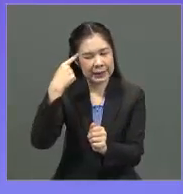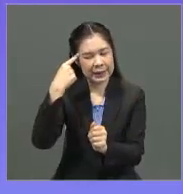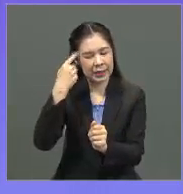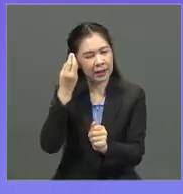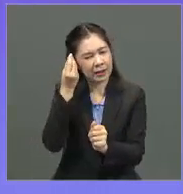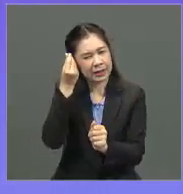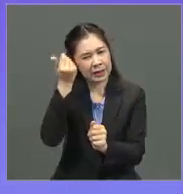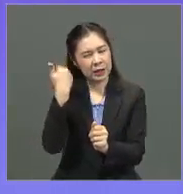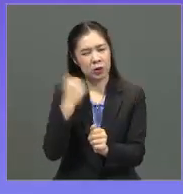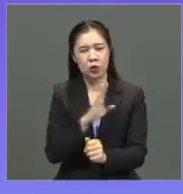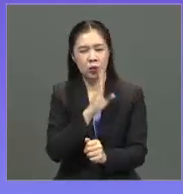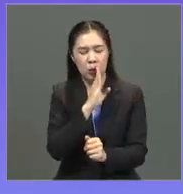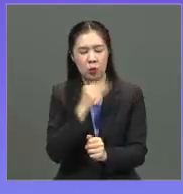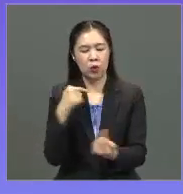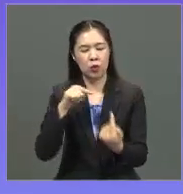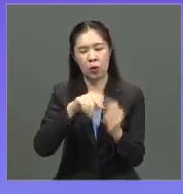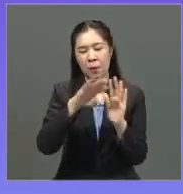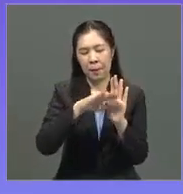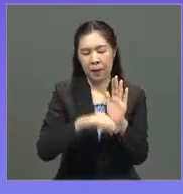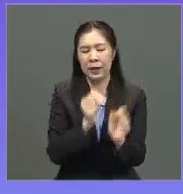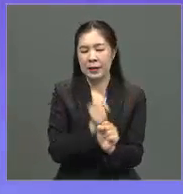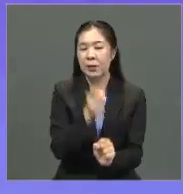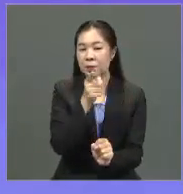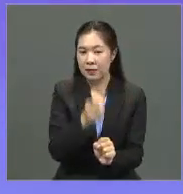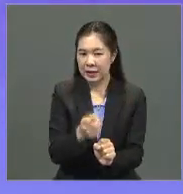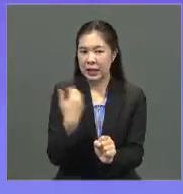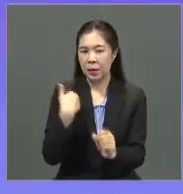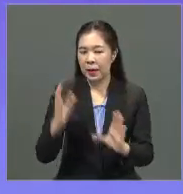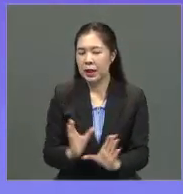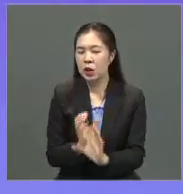คิดต่อว่าเออถ้าเกิดมันจะมาสู่กระบวนการที่สามารถทำได้จริงเนี่ยมันจะควรจะออกมาในรูปแบบไหน